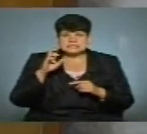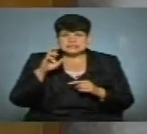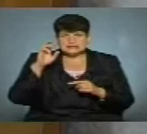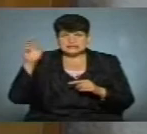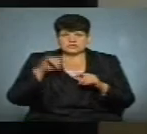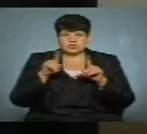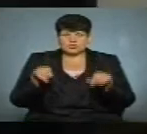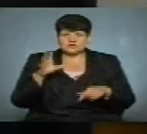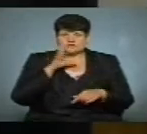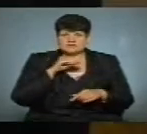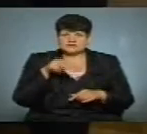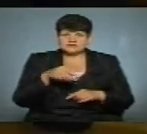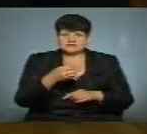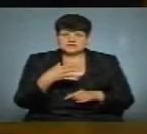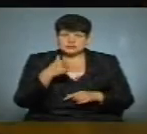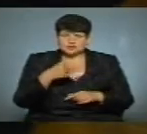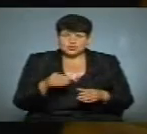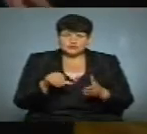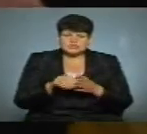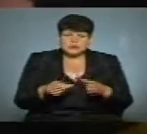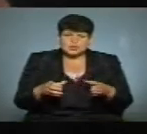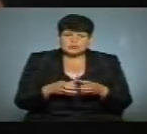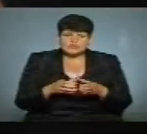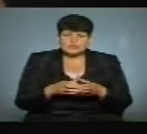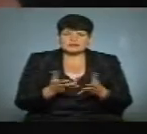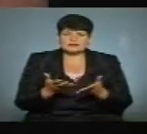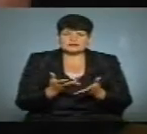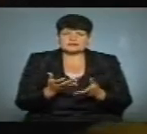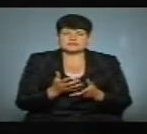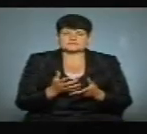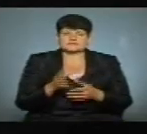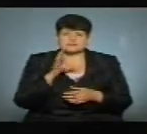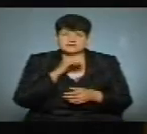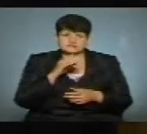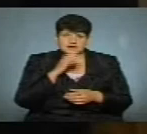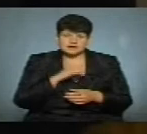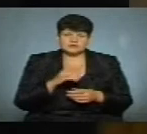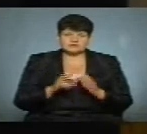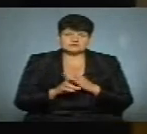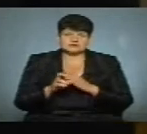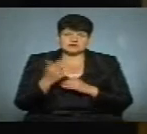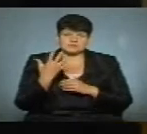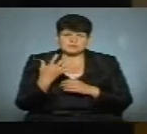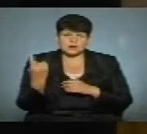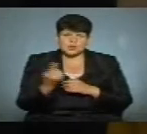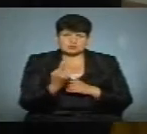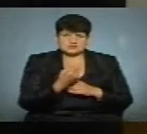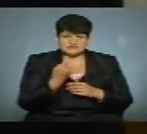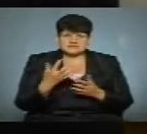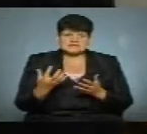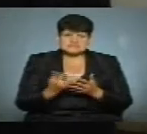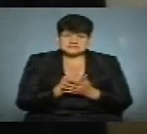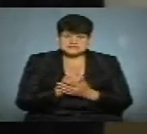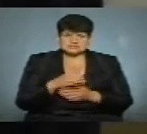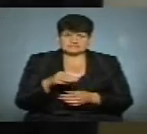у 2015 році учасники угрупування, яке групувало церкви у 5 областях України. Правоохоронці знайшли образи